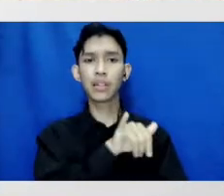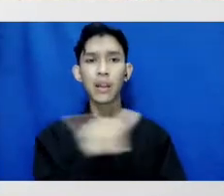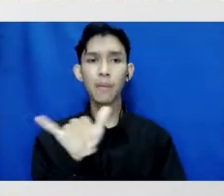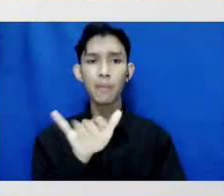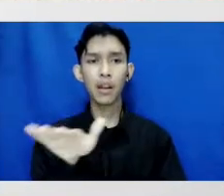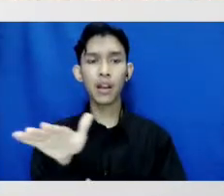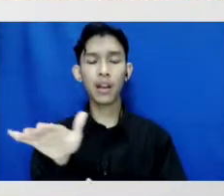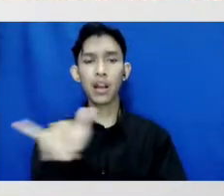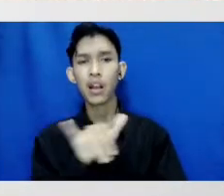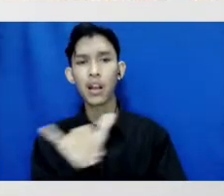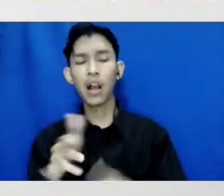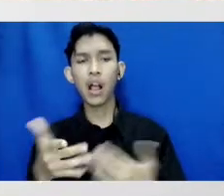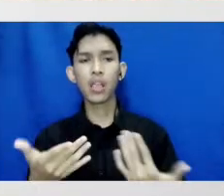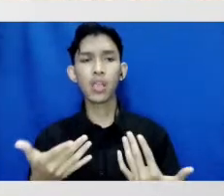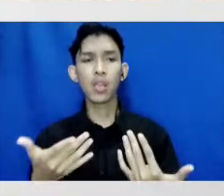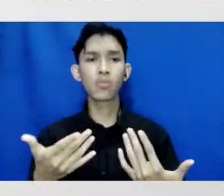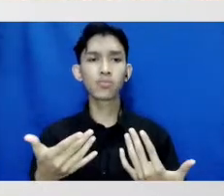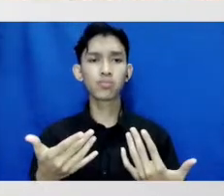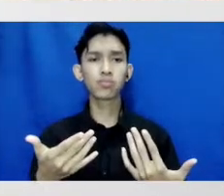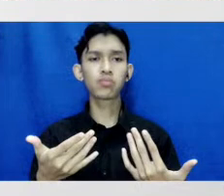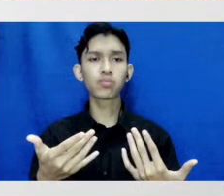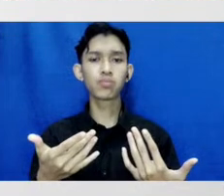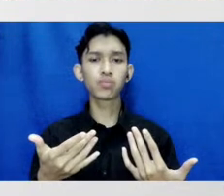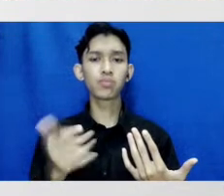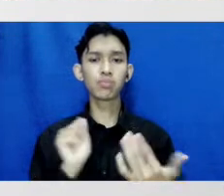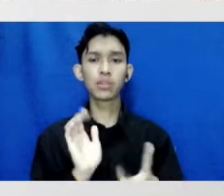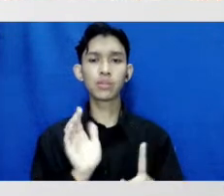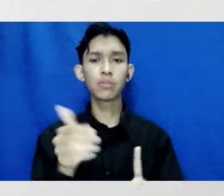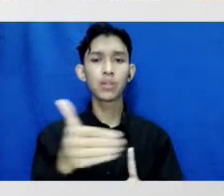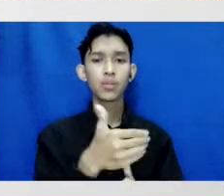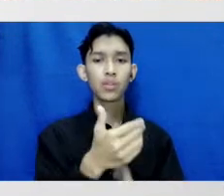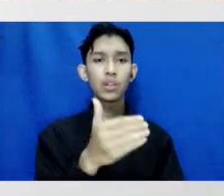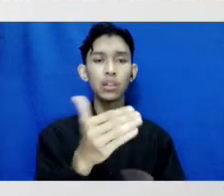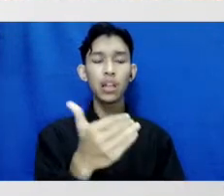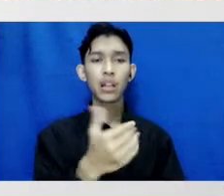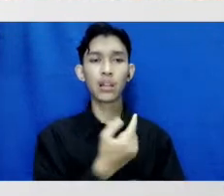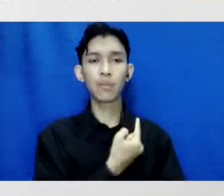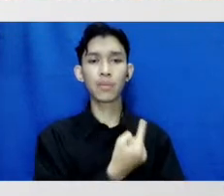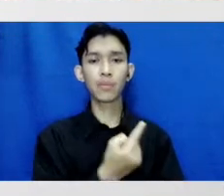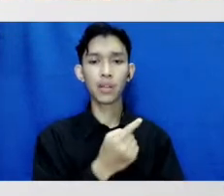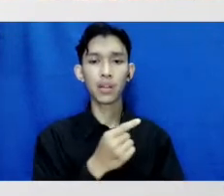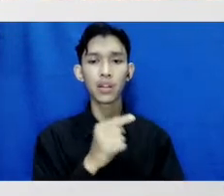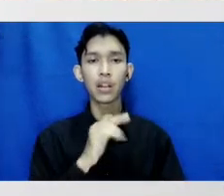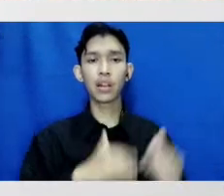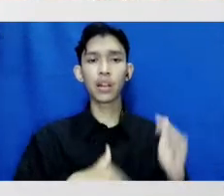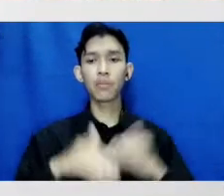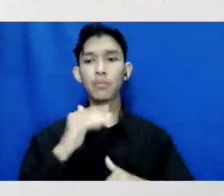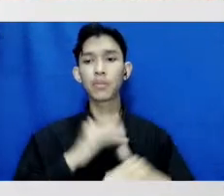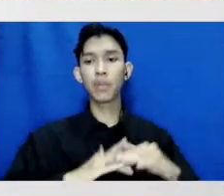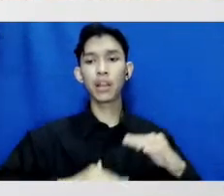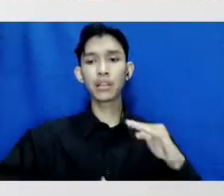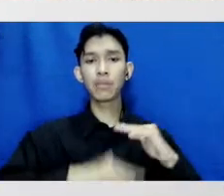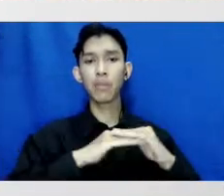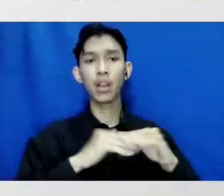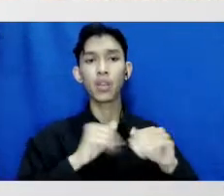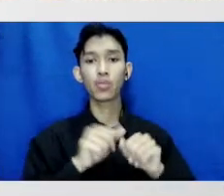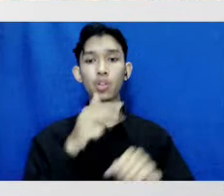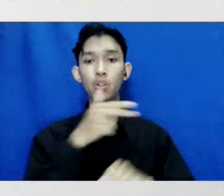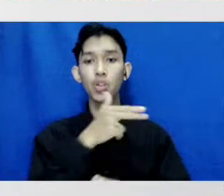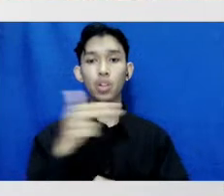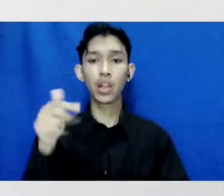lagi, sehingga dia bisa memproteksi data-data lainnya itu dengan lebih optimal. Nah, yang terjadi di Indonesia